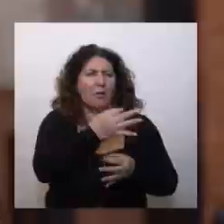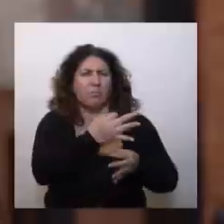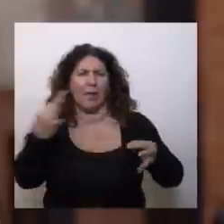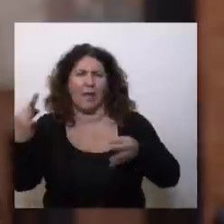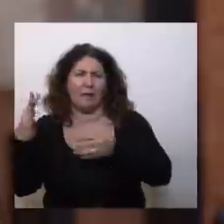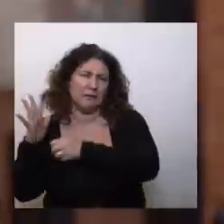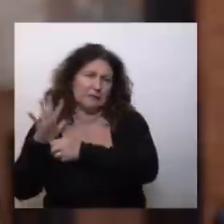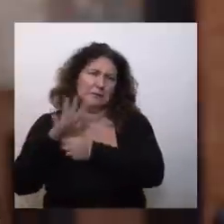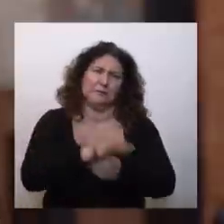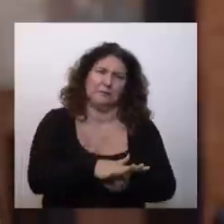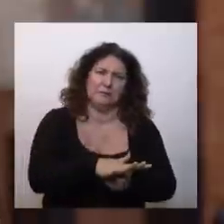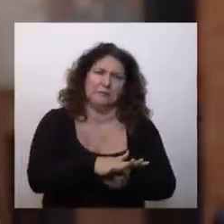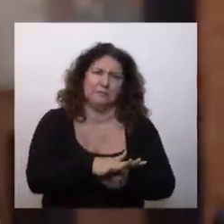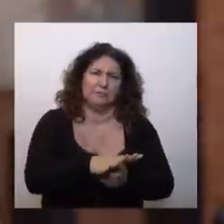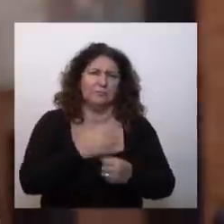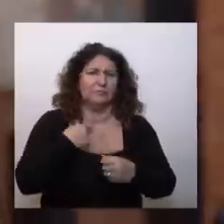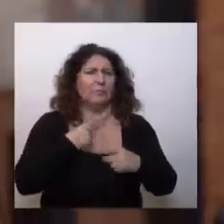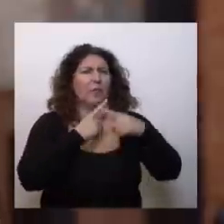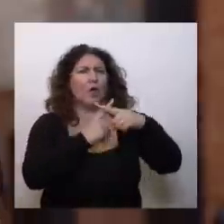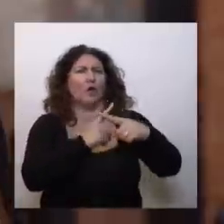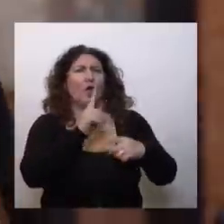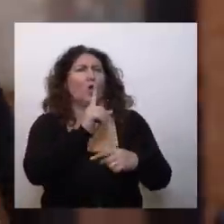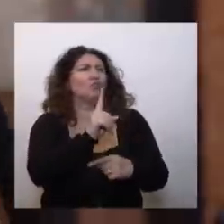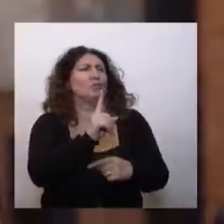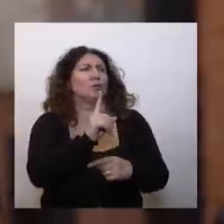fede, fa splendere la tua luce.